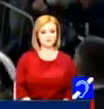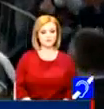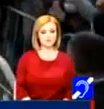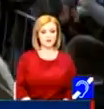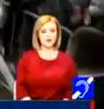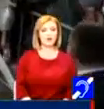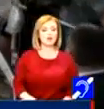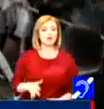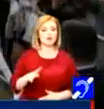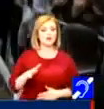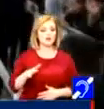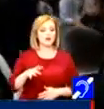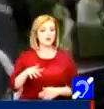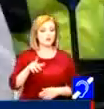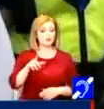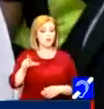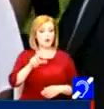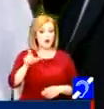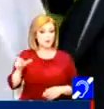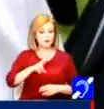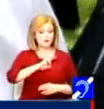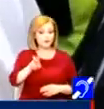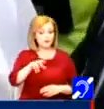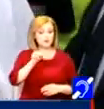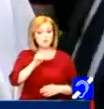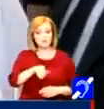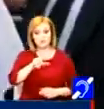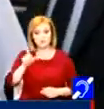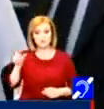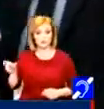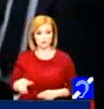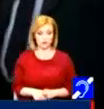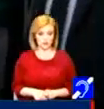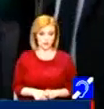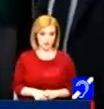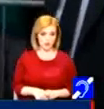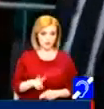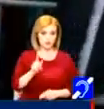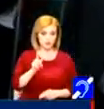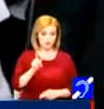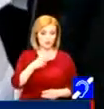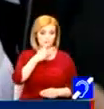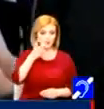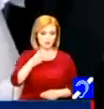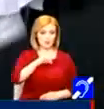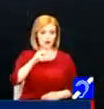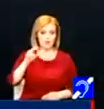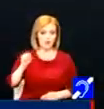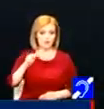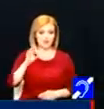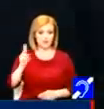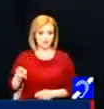Vizita a fost marcată de emoția întâlnirii cu credincioșii. Papa a binecuvântat persoane care erau în scaune cu rotile, a adresat cuvinte